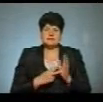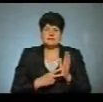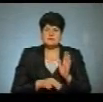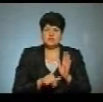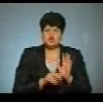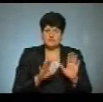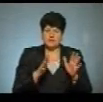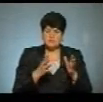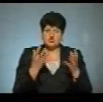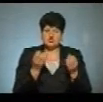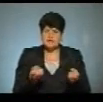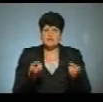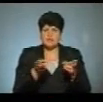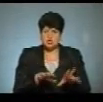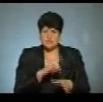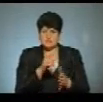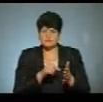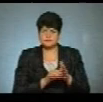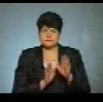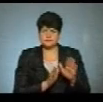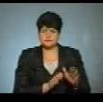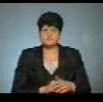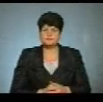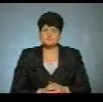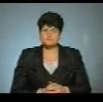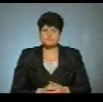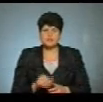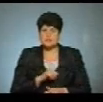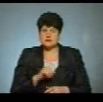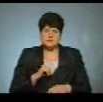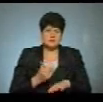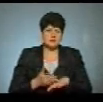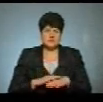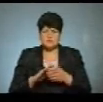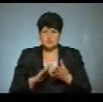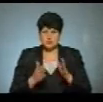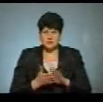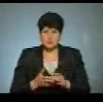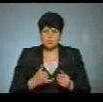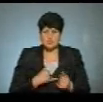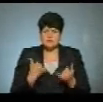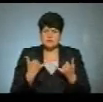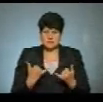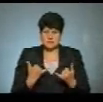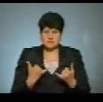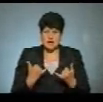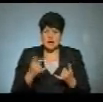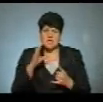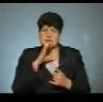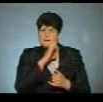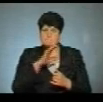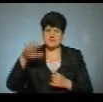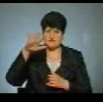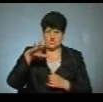76 випадків ще залишаються під підозрою. Найскладніша ситуація у нас зараз в північних